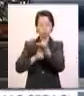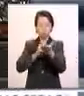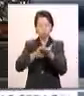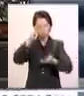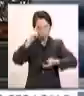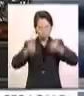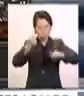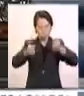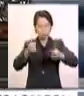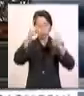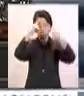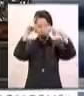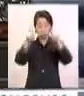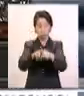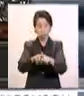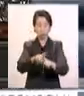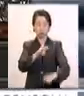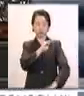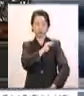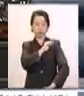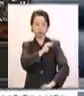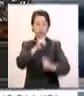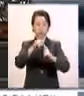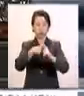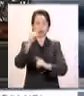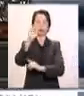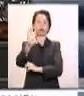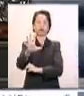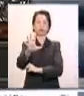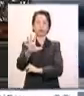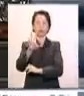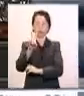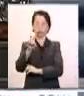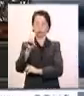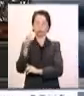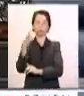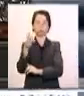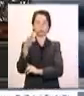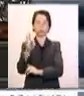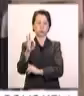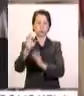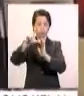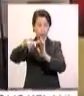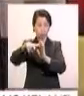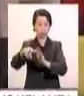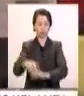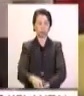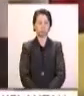dan persetujuan Jemaah Menteri pada bulan Mei 2019 nanti.